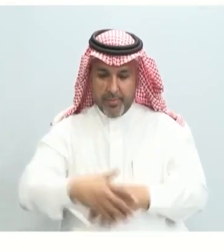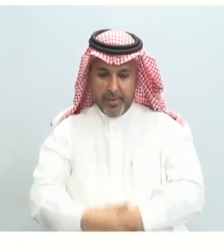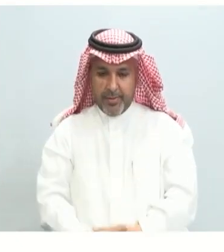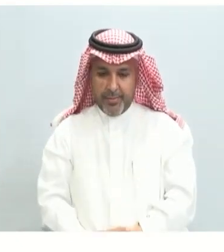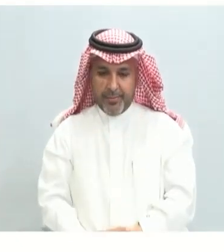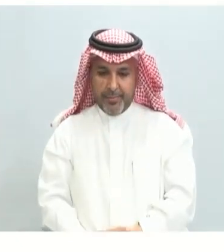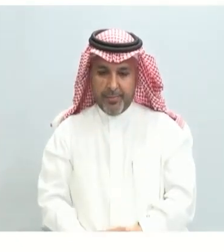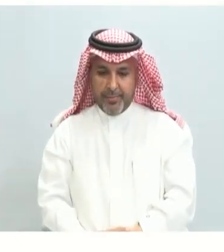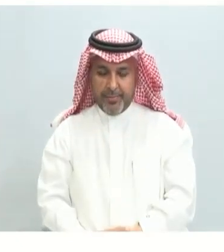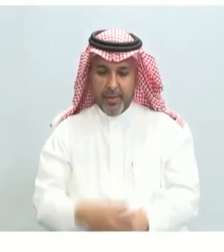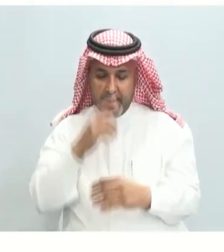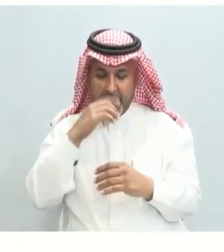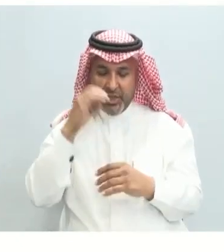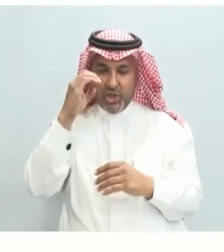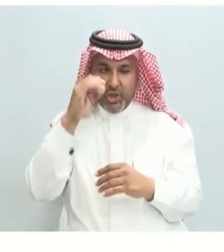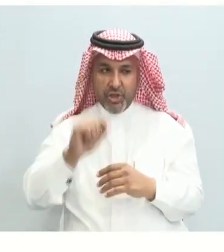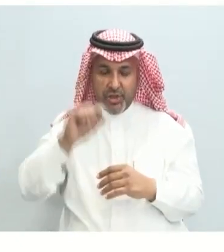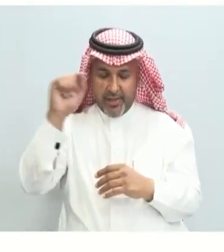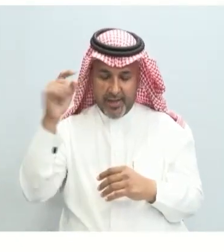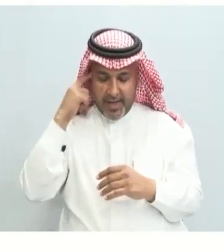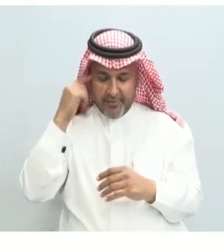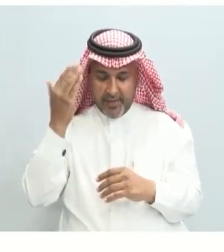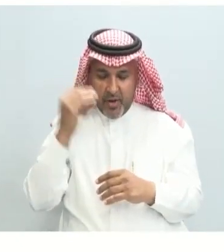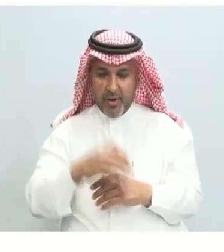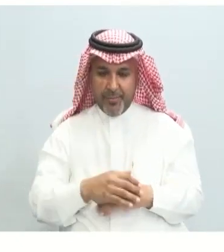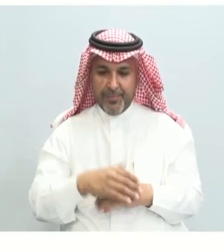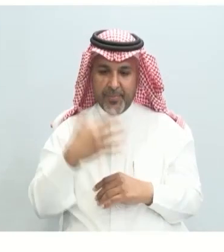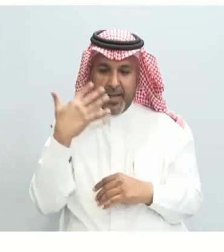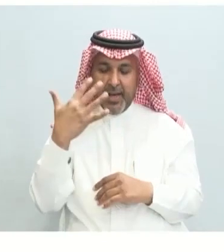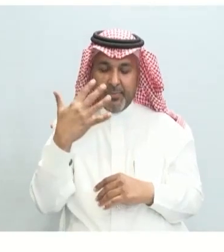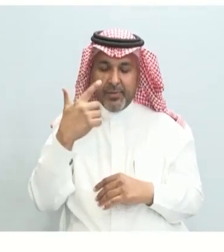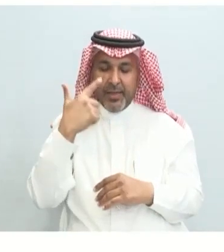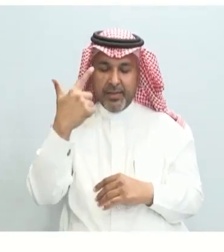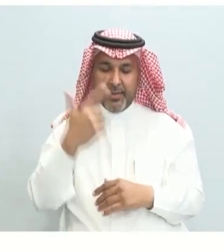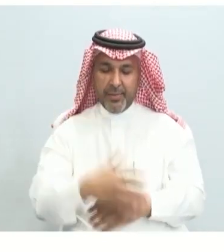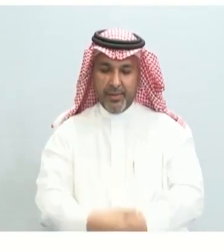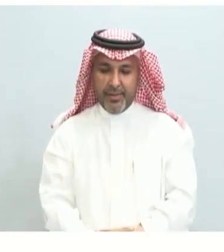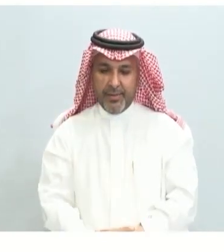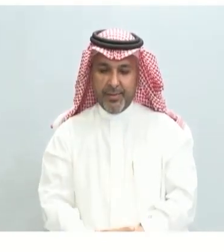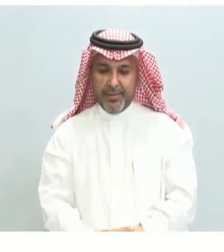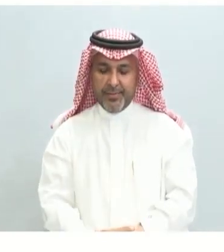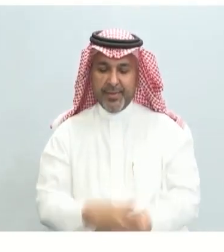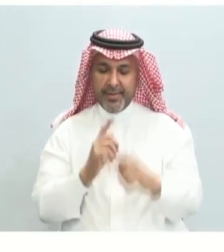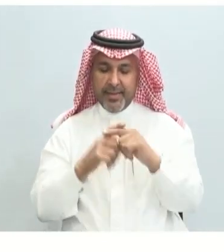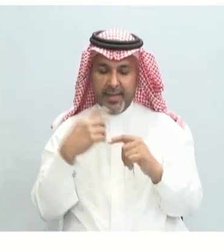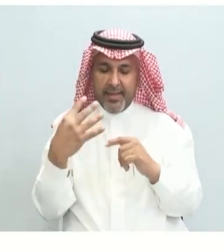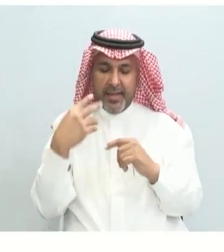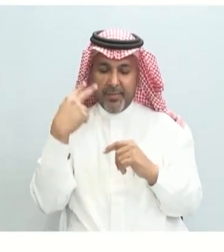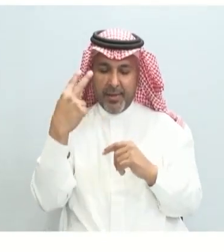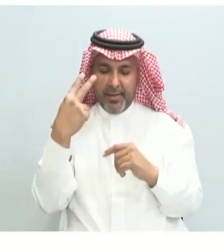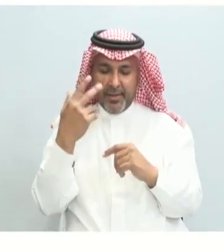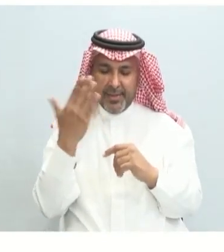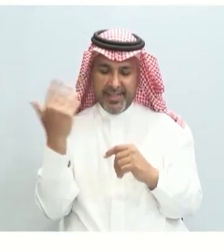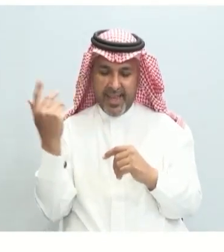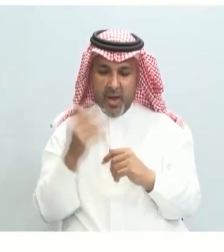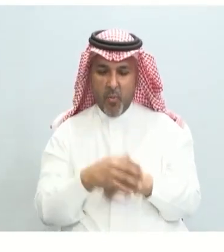يلي جذر ناخذ جذر كذا كبير 5 تربيع زائدا 4 تربيع ناقص زي